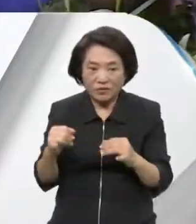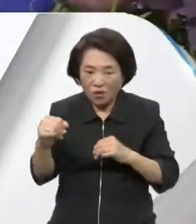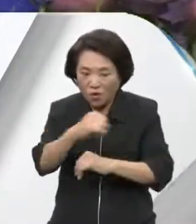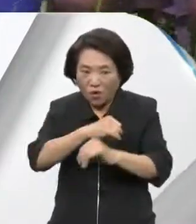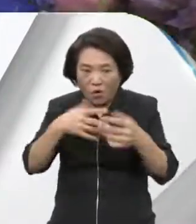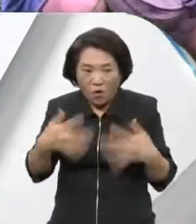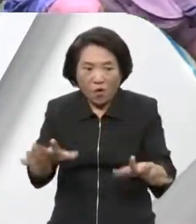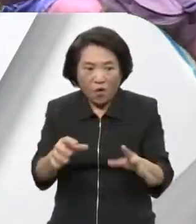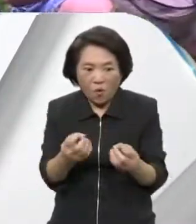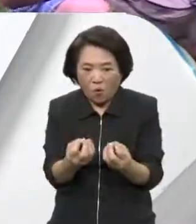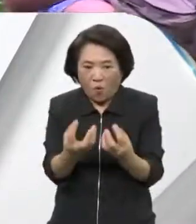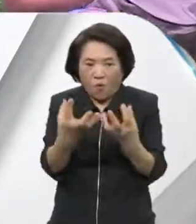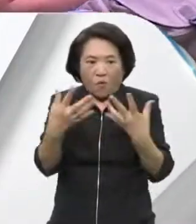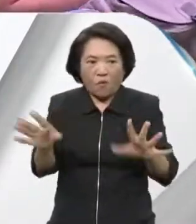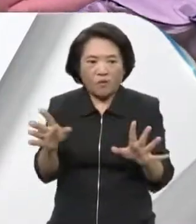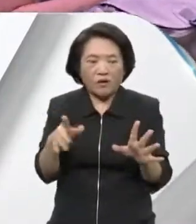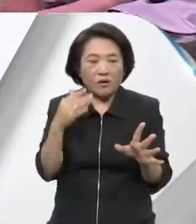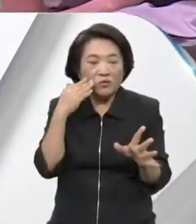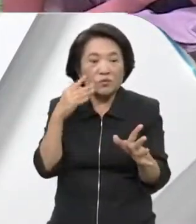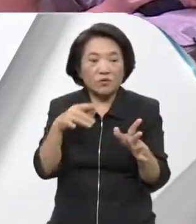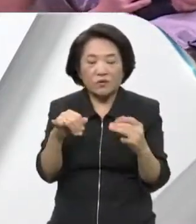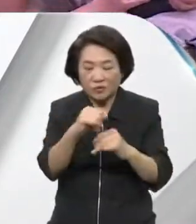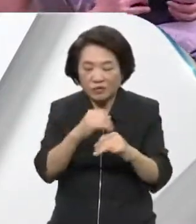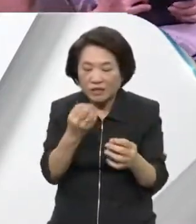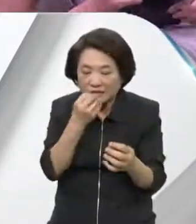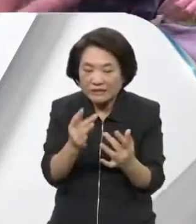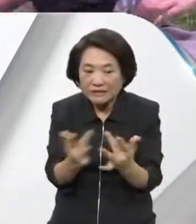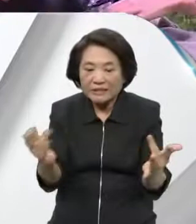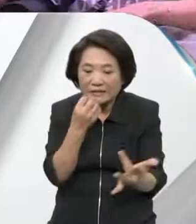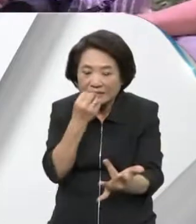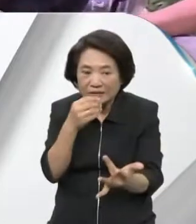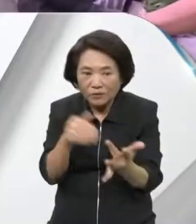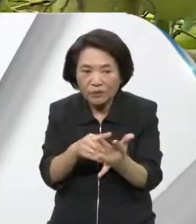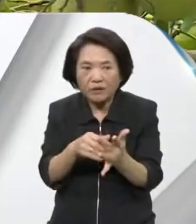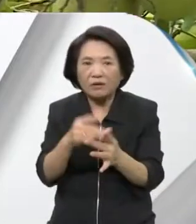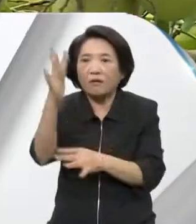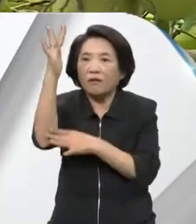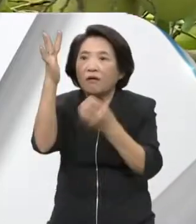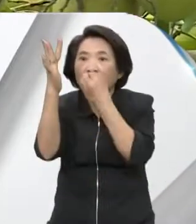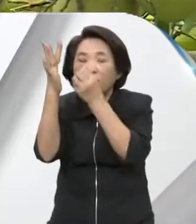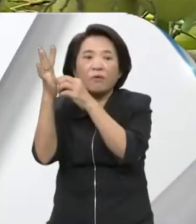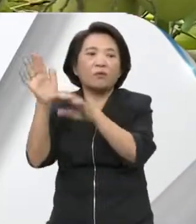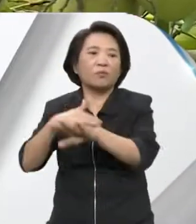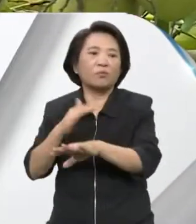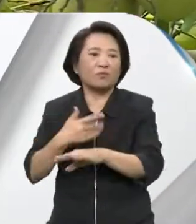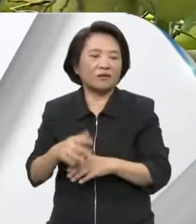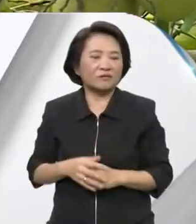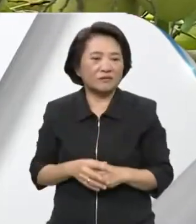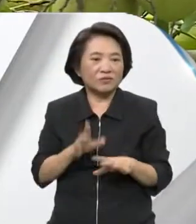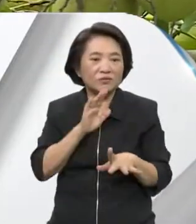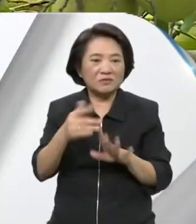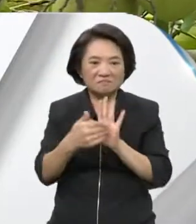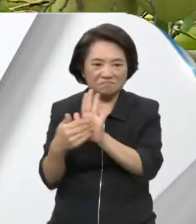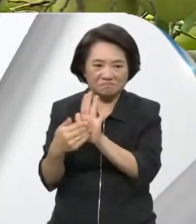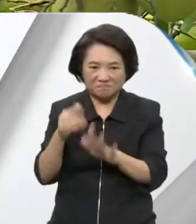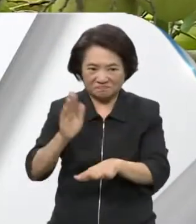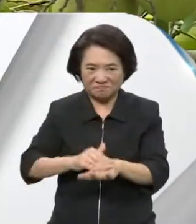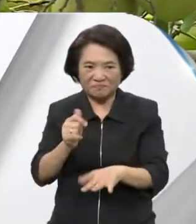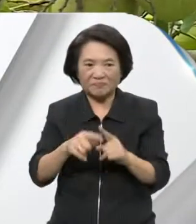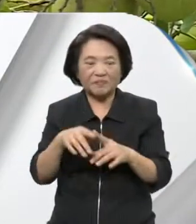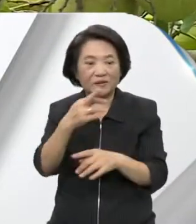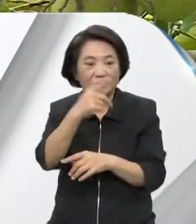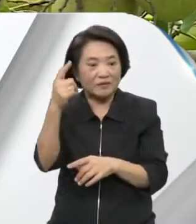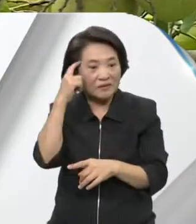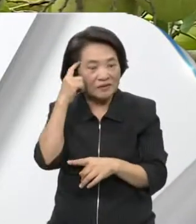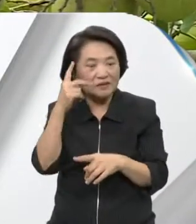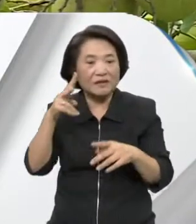到什么程度了，因为他吃底下，他不会吃树上。 除了用生态防治平虫害，如今为每利